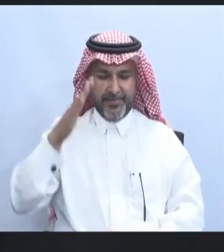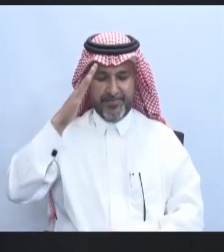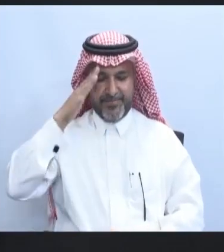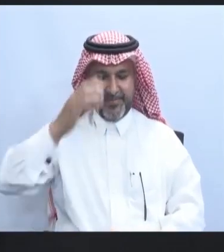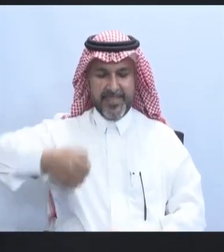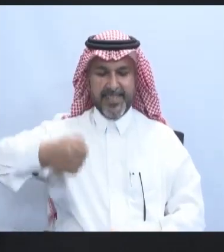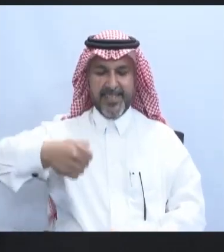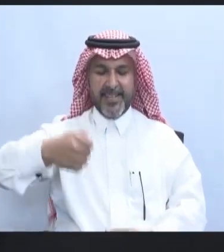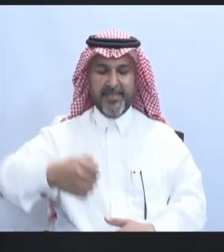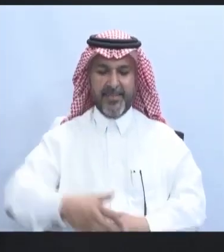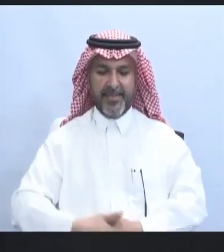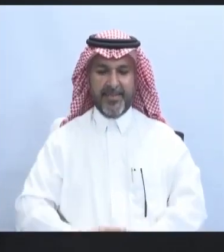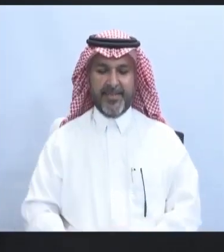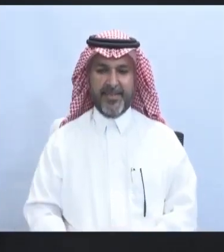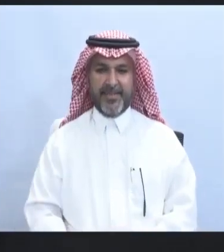الله تعالى والسلام عليكم ورحمه الله وبركاته